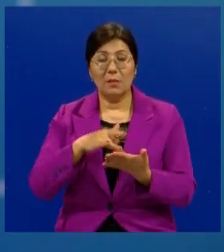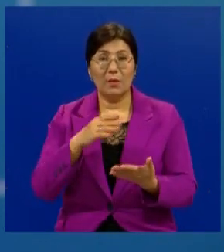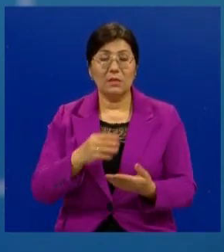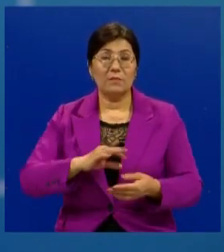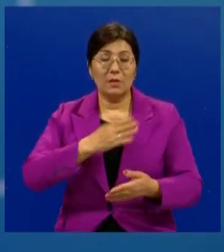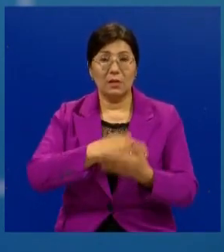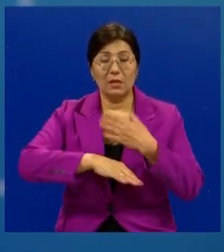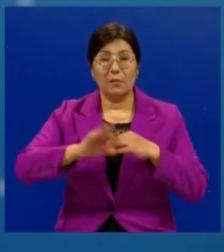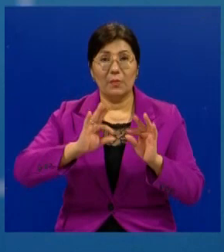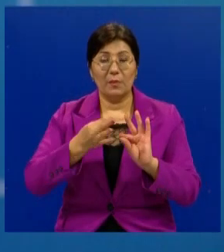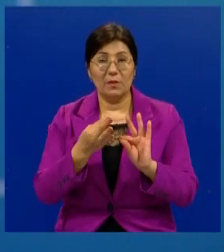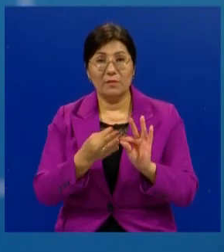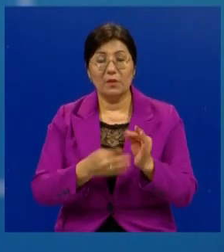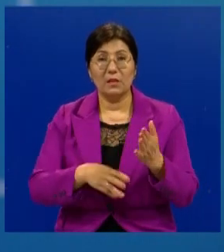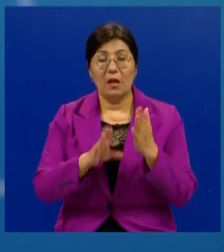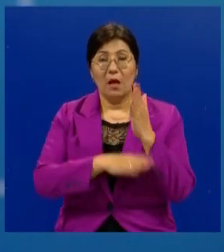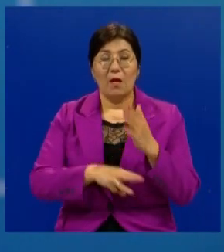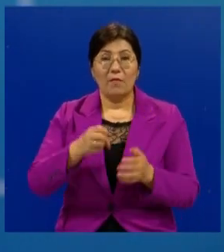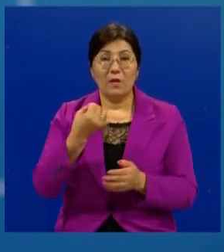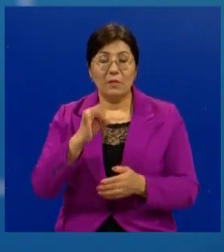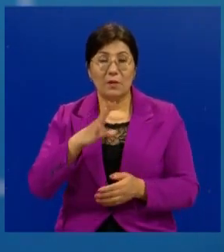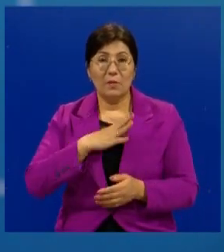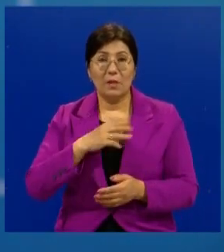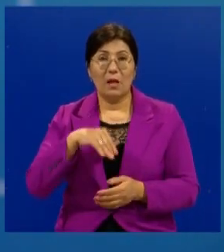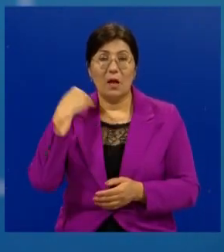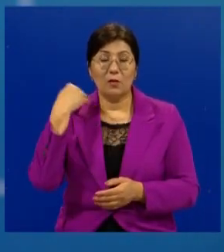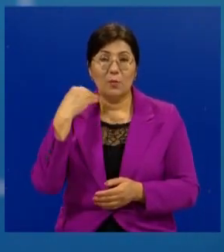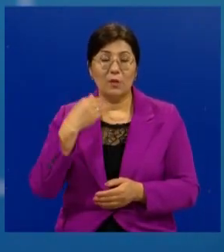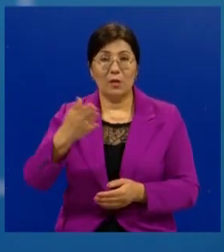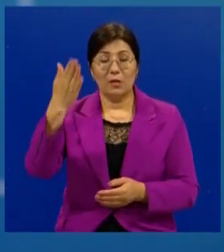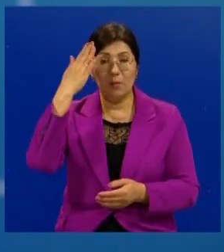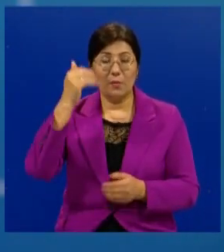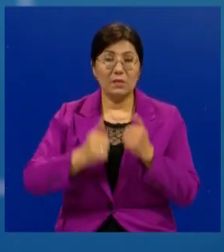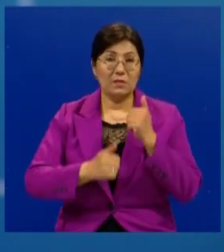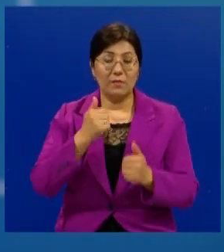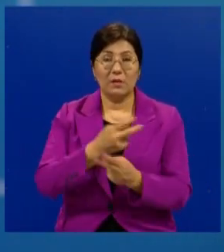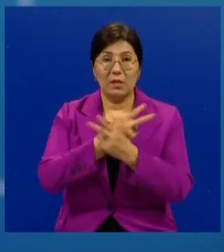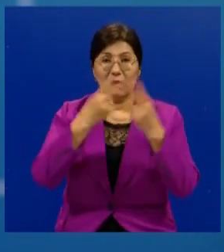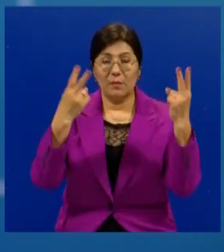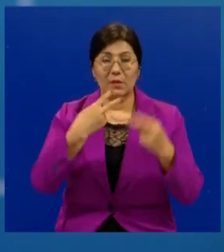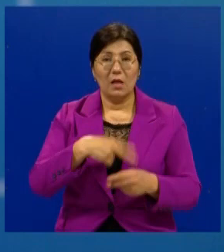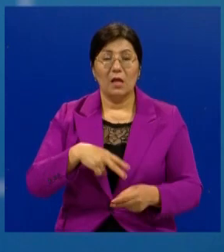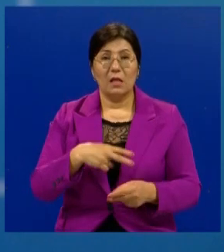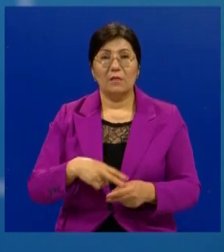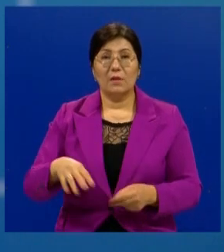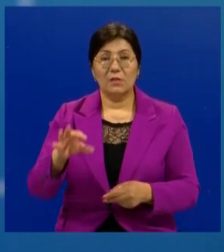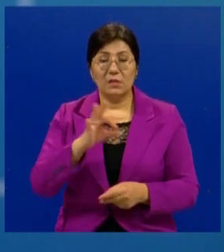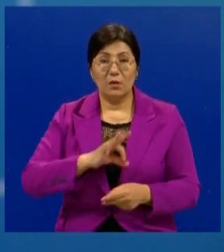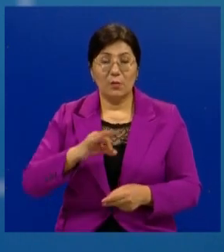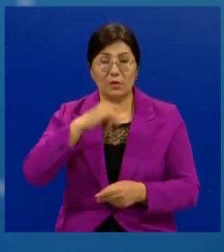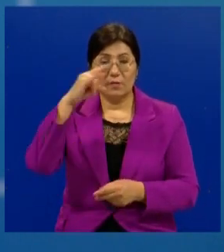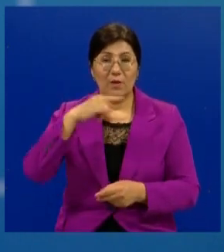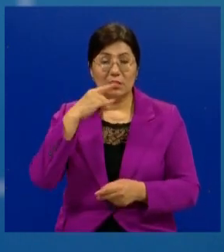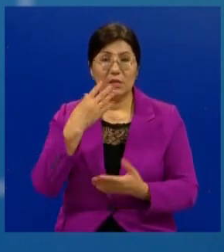паралимпийского спорта Казахстана в конце мая стал Актобе. Свое мастерство на соревнованиях показывают представители 20 регионов страны.